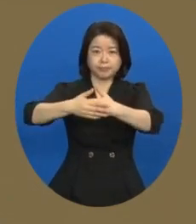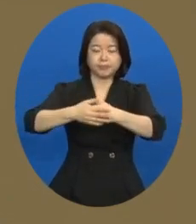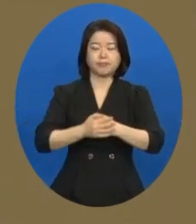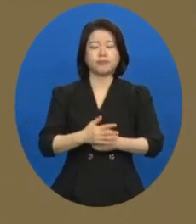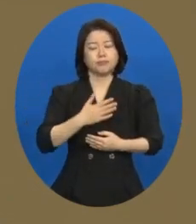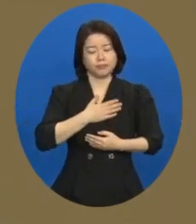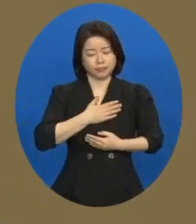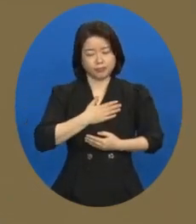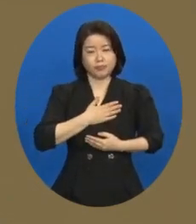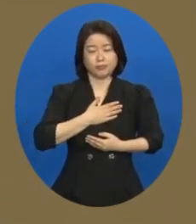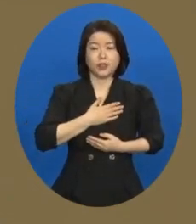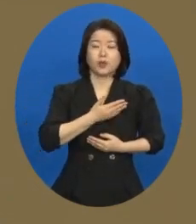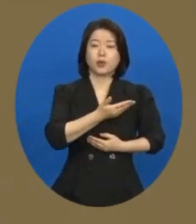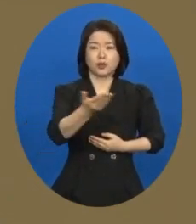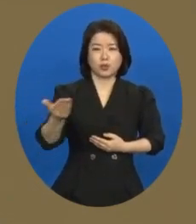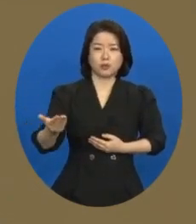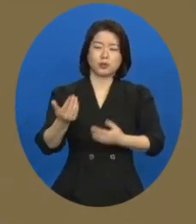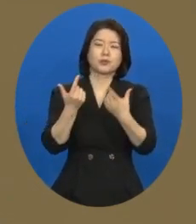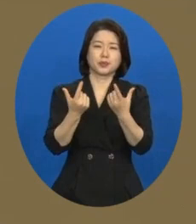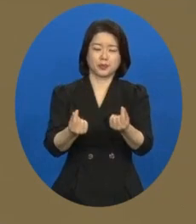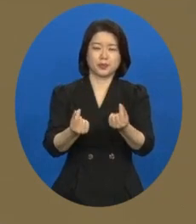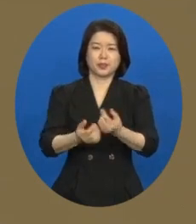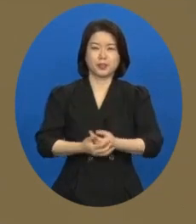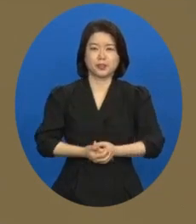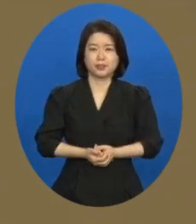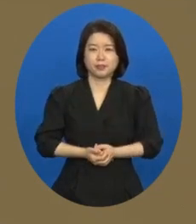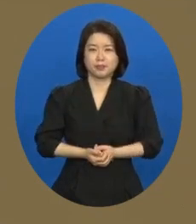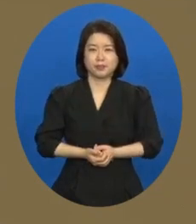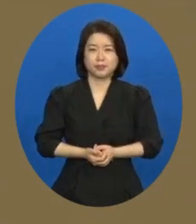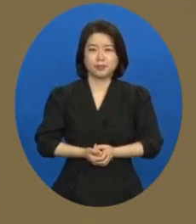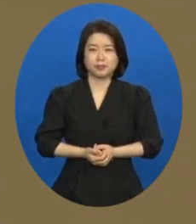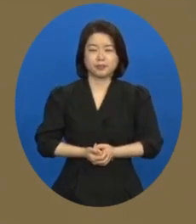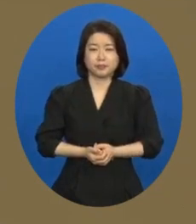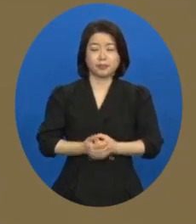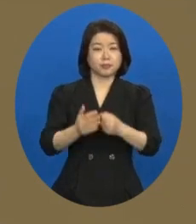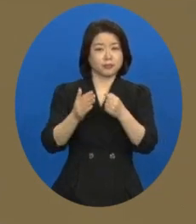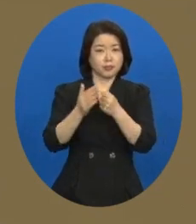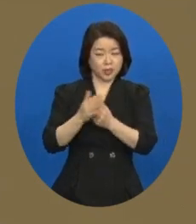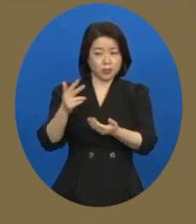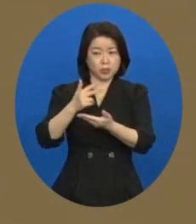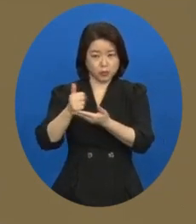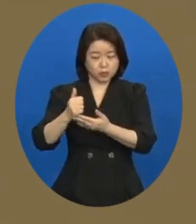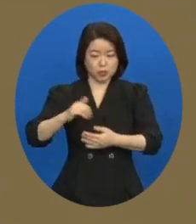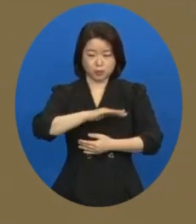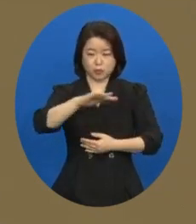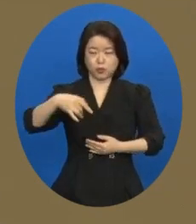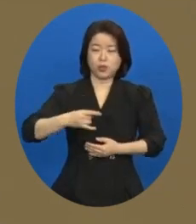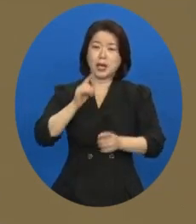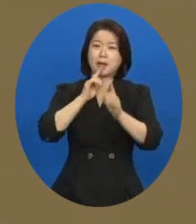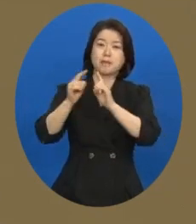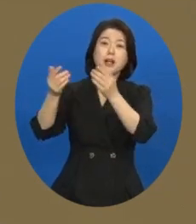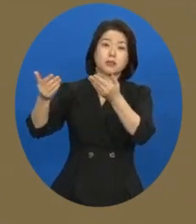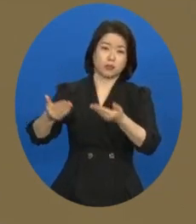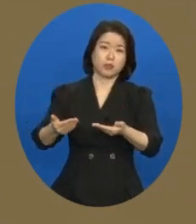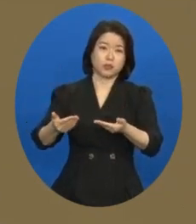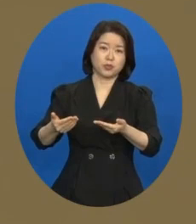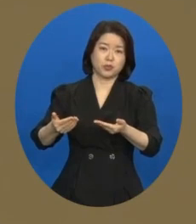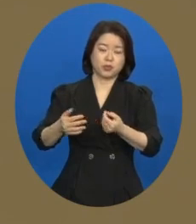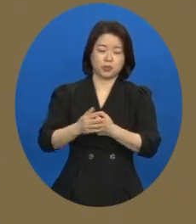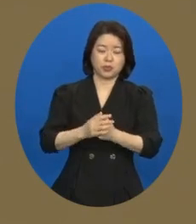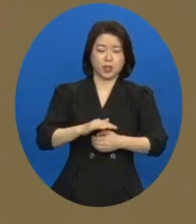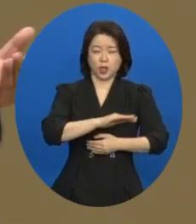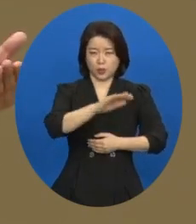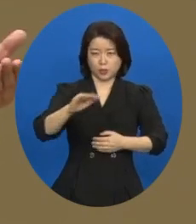저도 그렇고 여러분도 그렇습니다. 그러므로 주님은 우리에게 말씀하시는 겁니다.